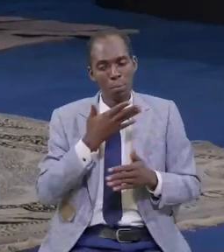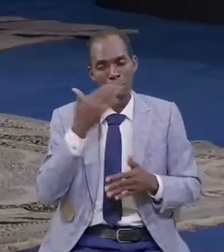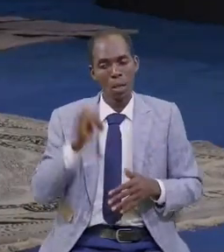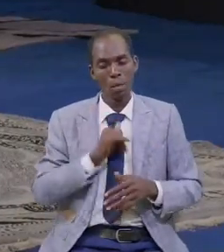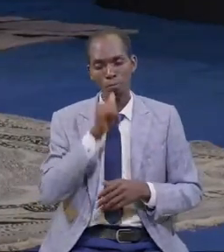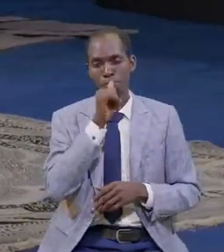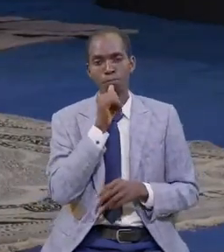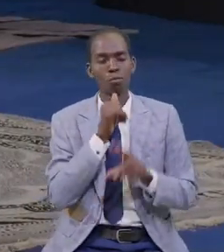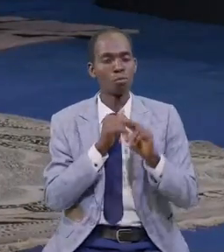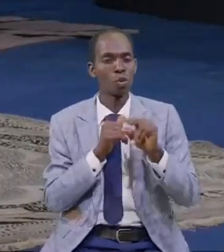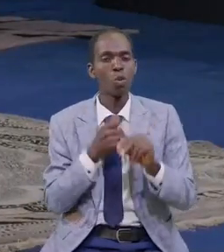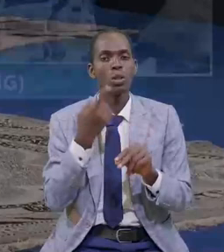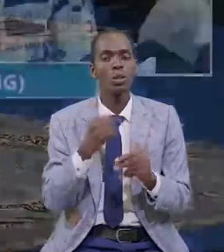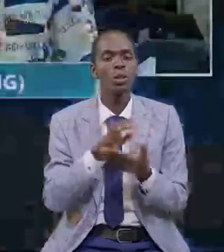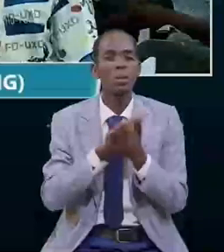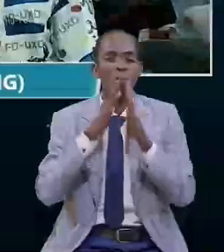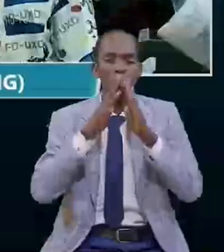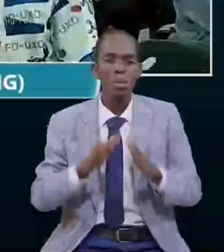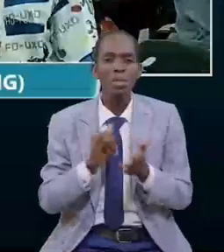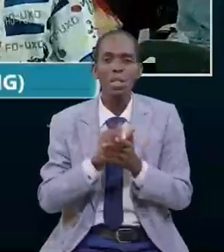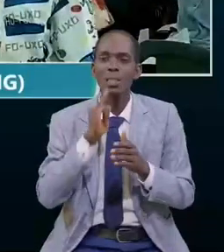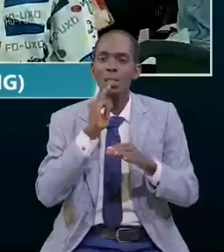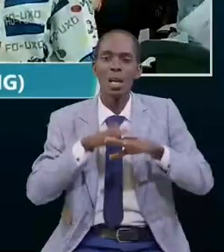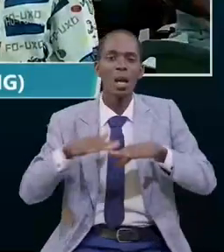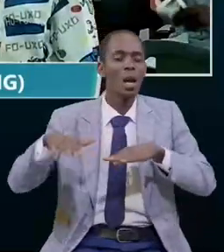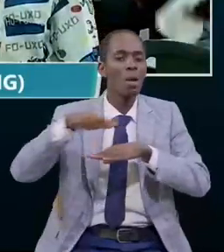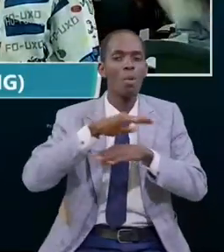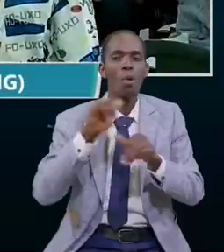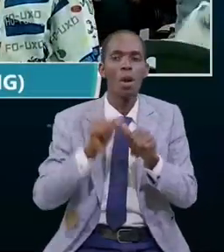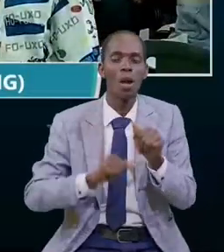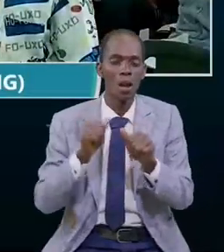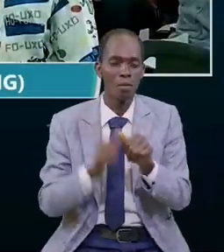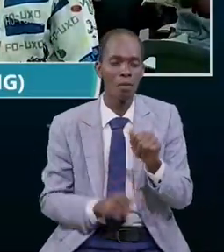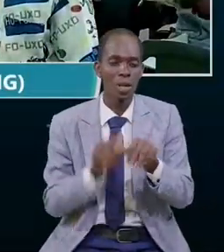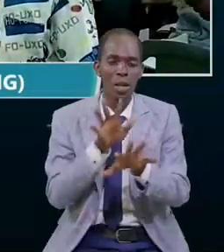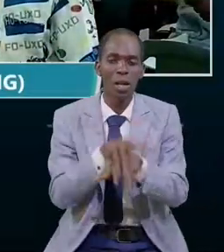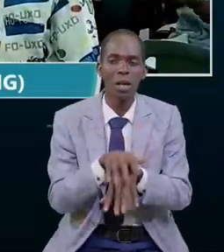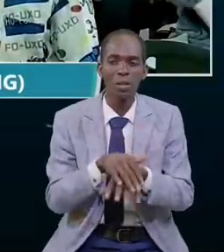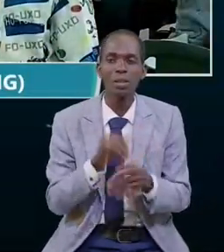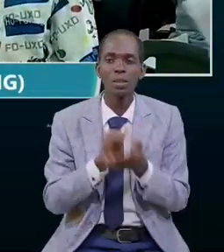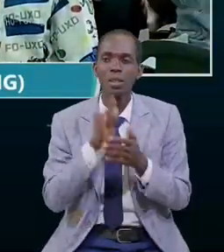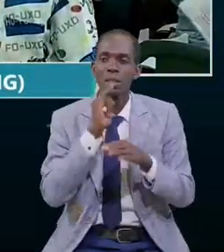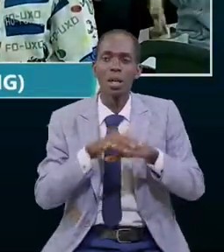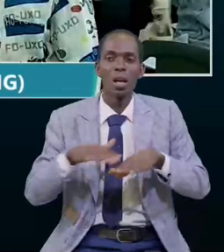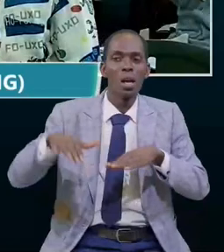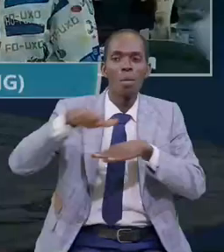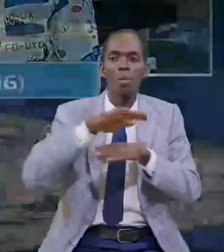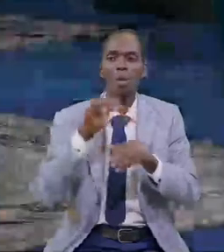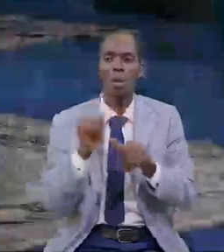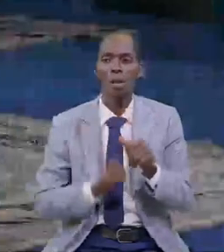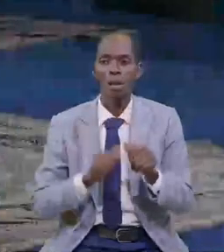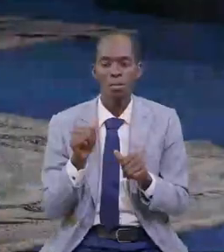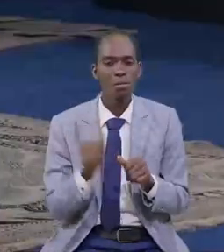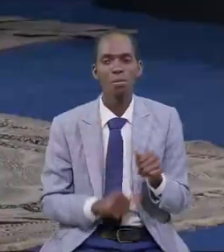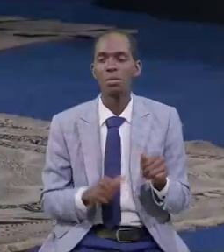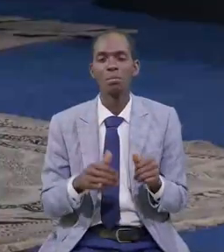la paix qui va au-delà de toute hypocrisie la paix qui va au-delà de tout